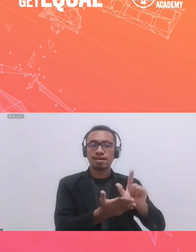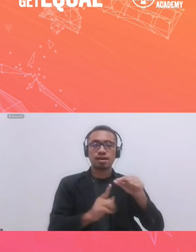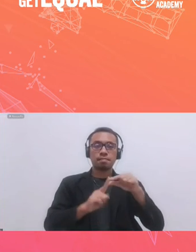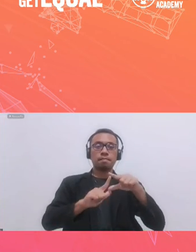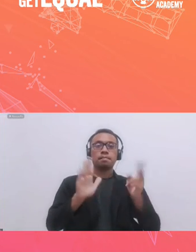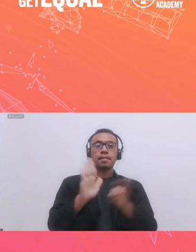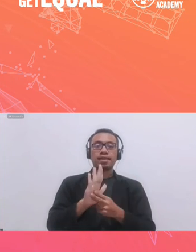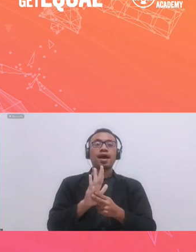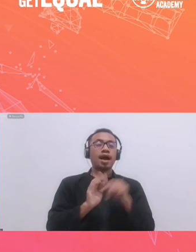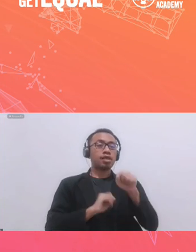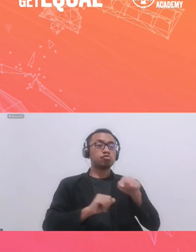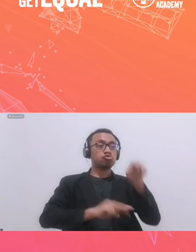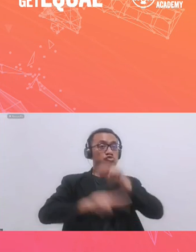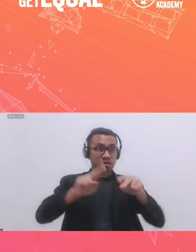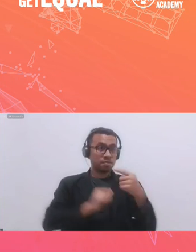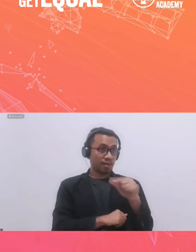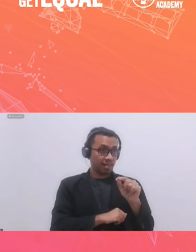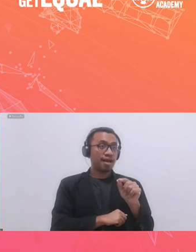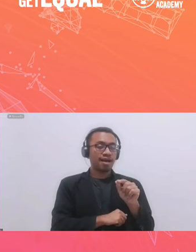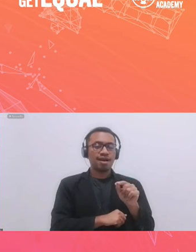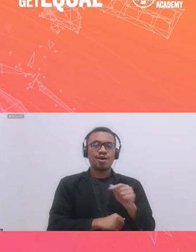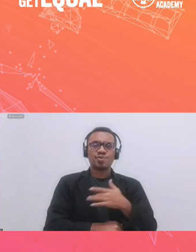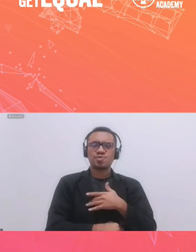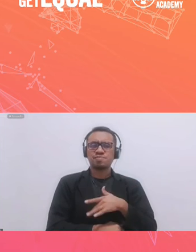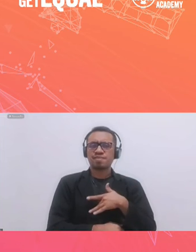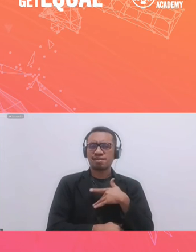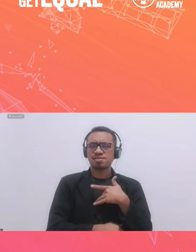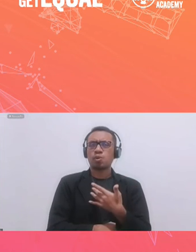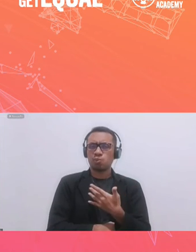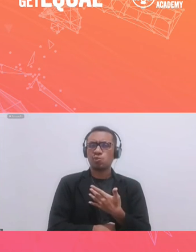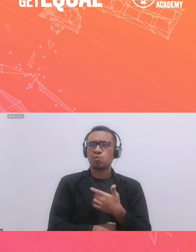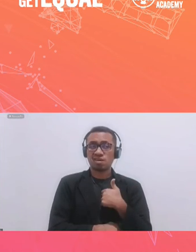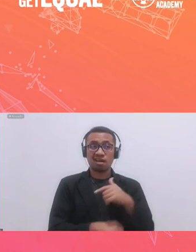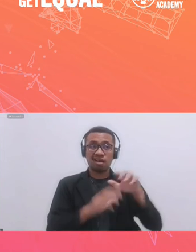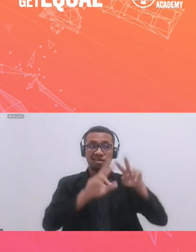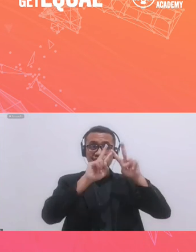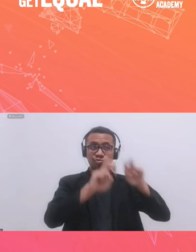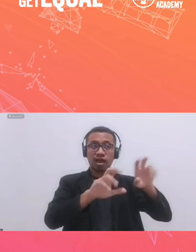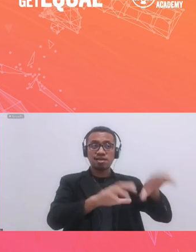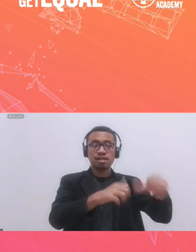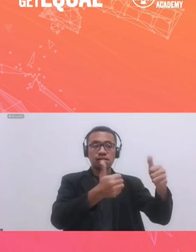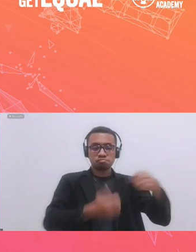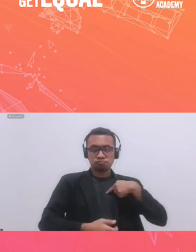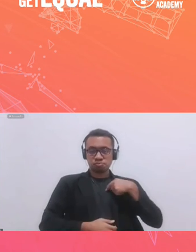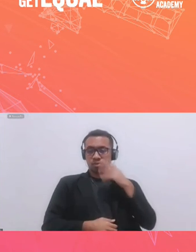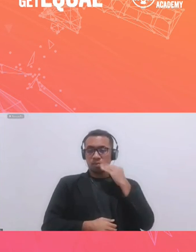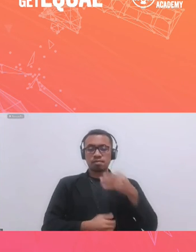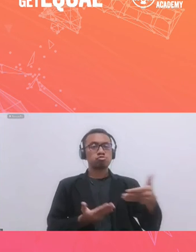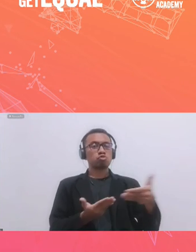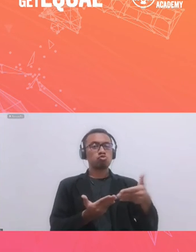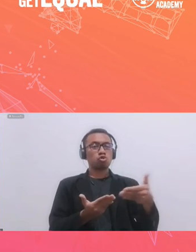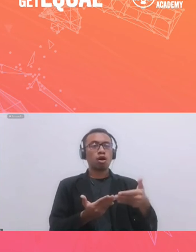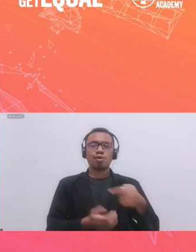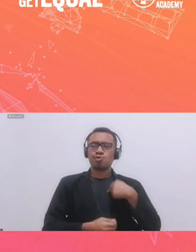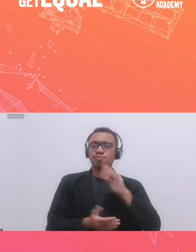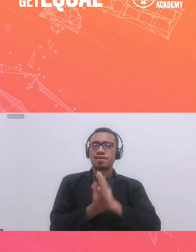ini hasil survei ya, berarti ya hitungannya. Sebetulnya tuh aku merasa banyak sekali ada kecocokan dengan survei yang pernah kita lakukan. Jadi Holoback